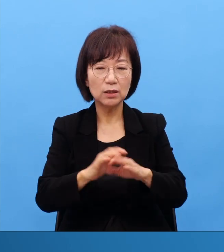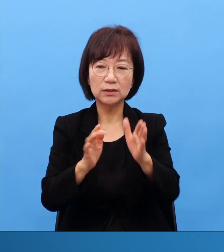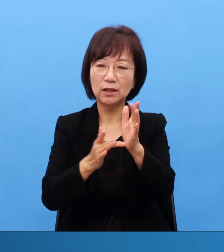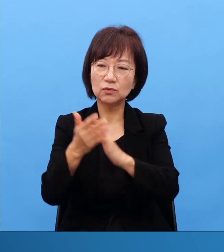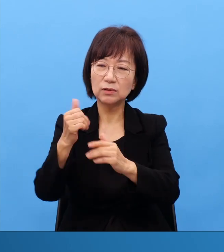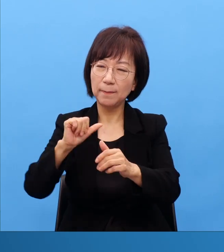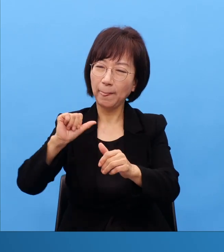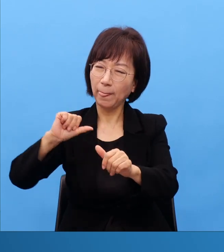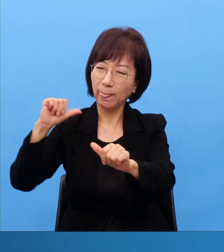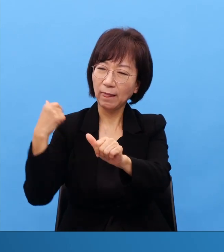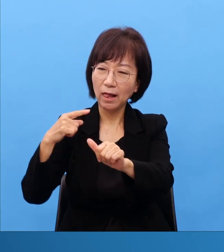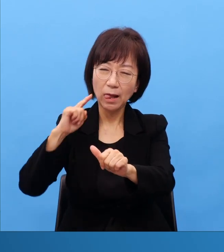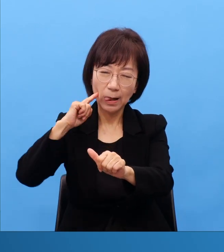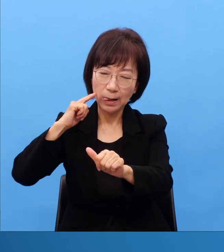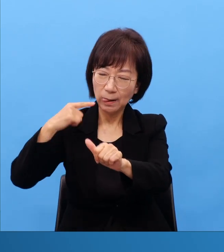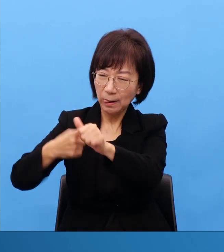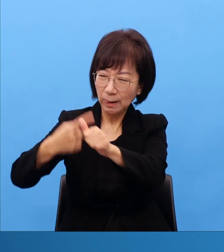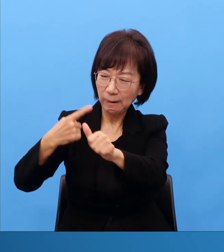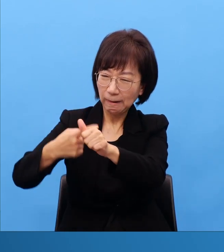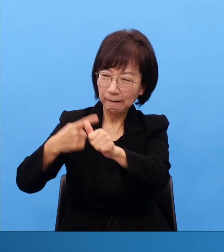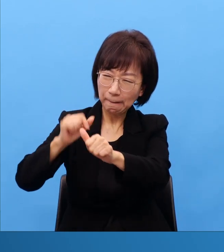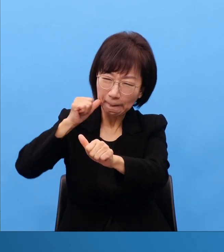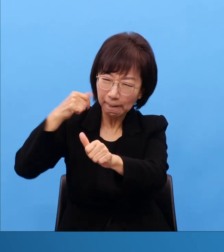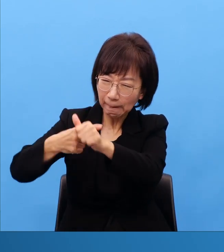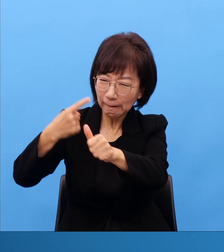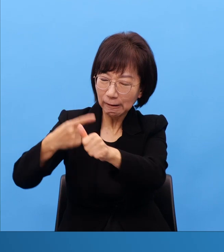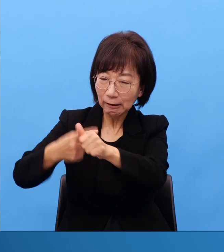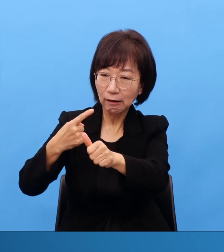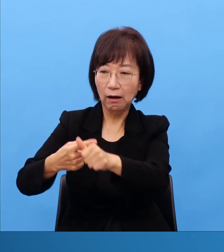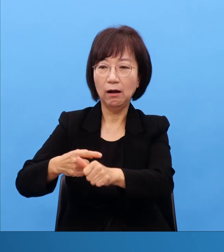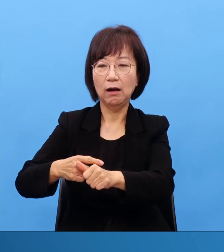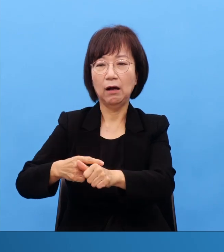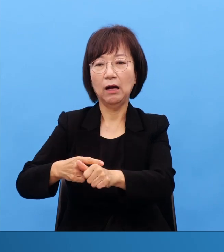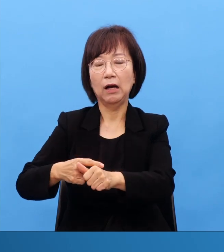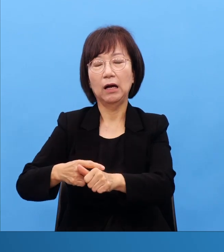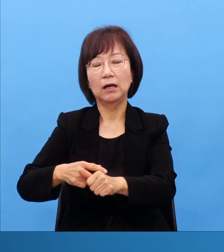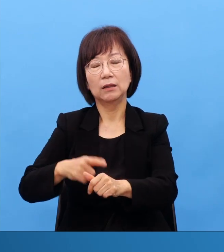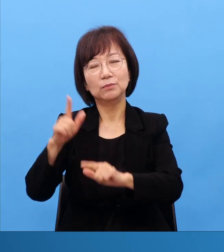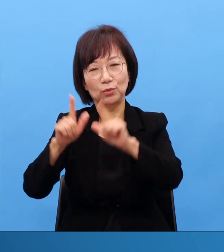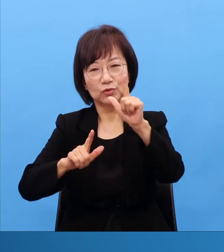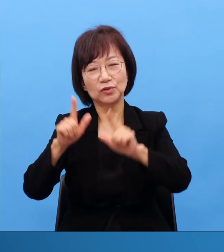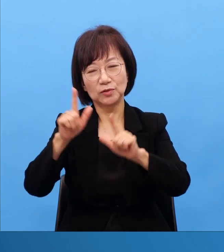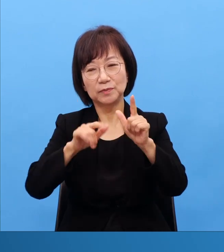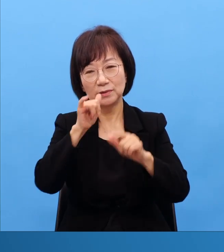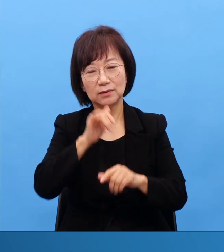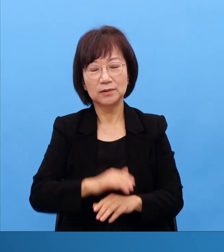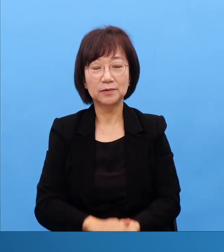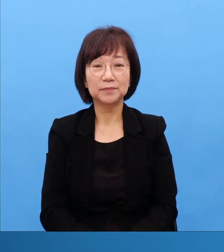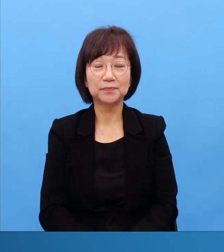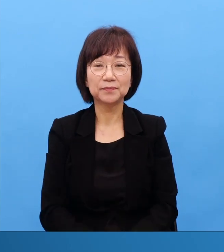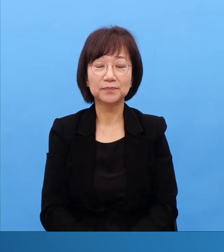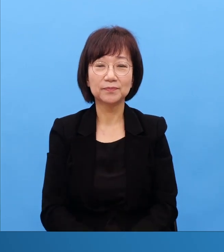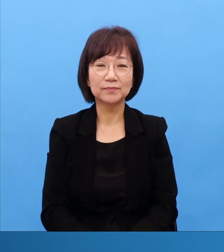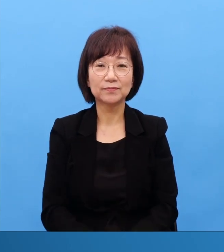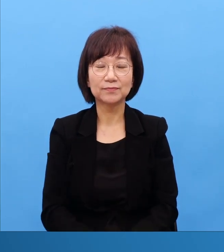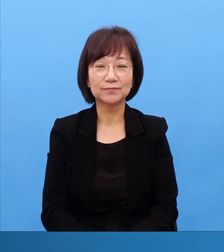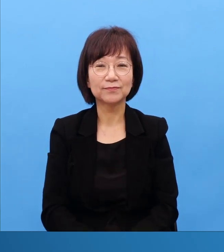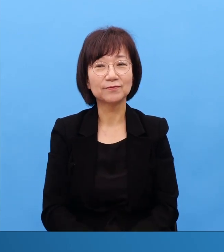애들 말로 죽는 줄 모르고. They don't even know that they're about to face death. 절대 여러분 간단합니다. It's very